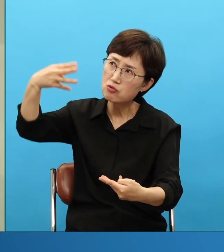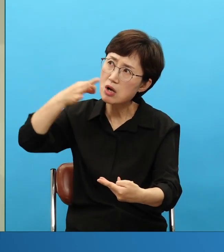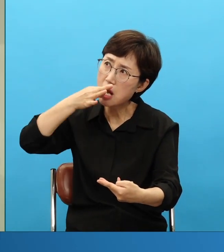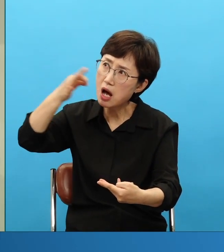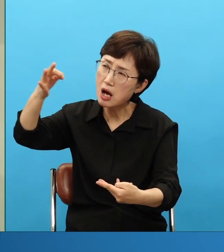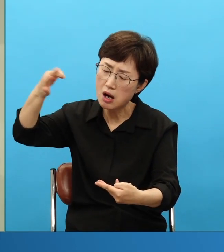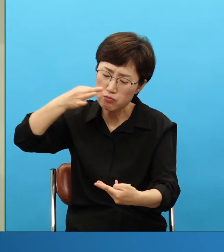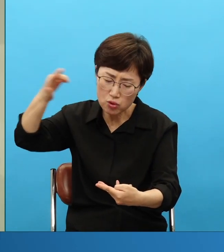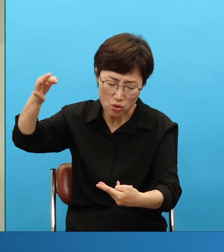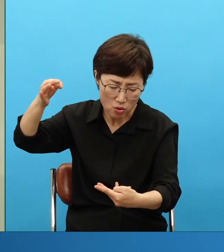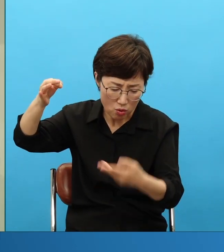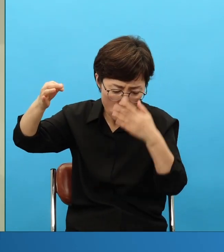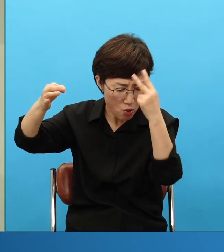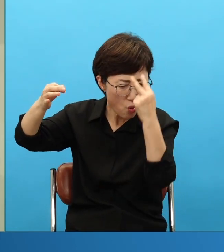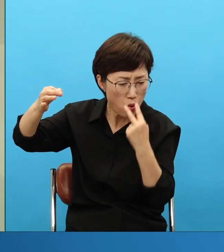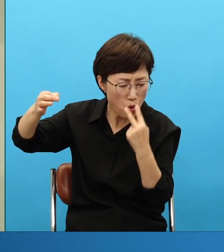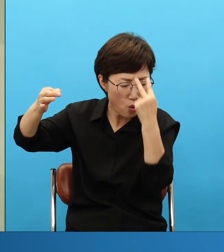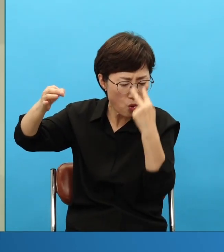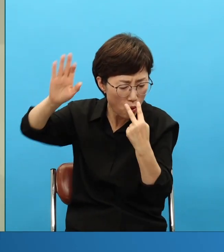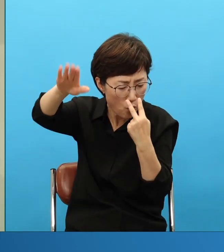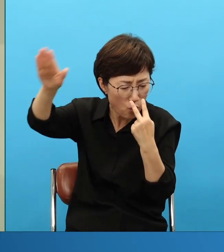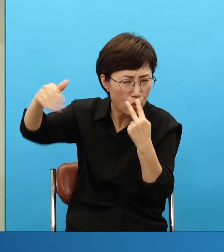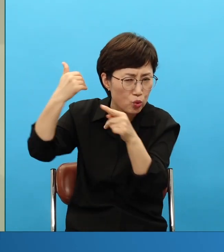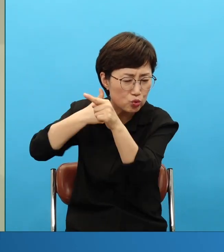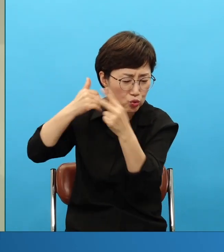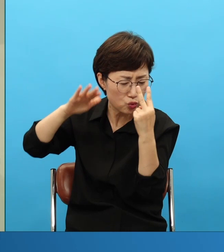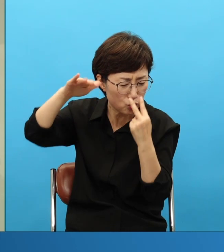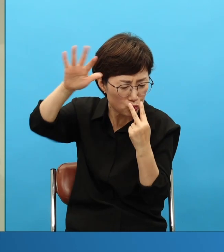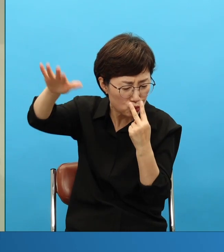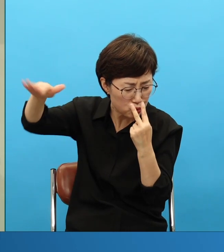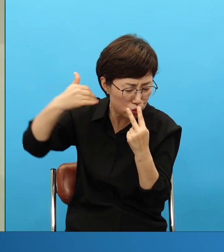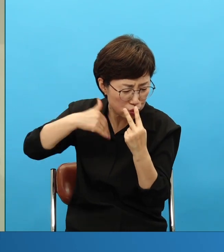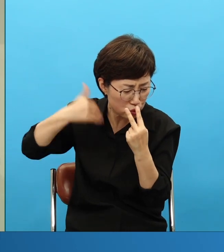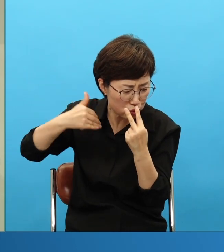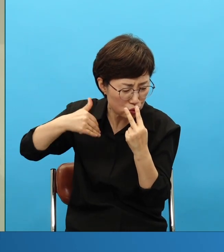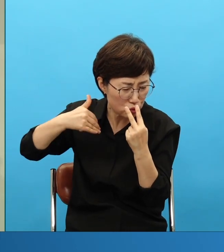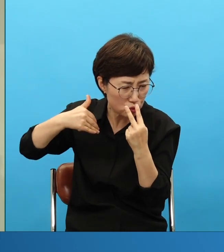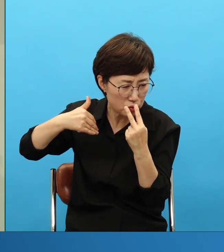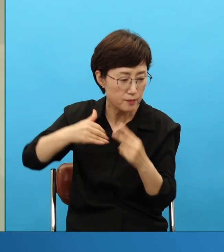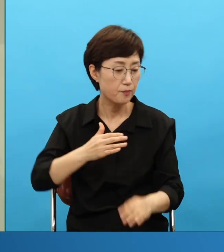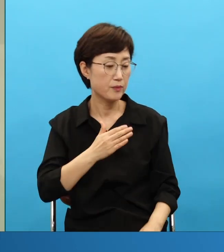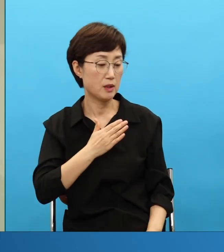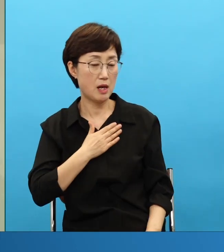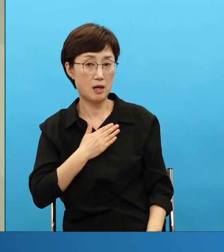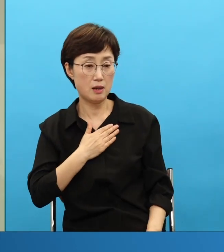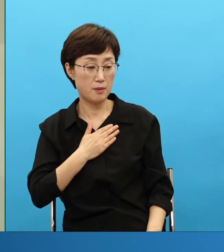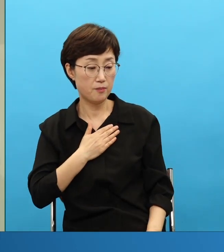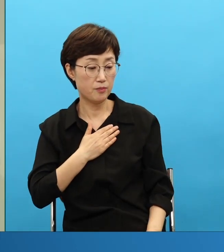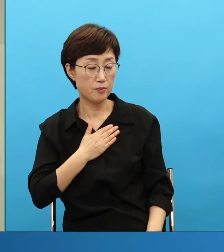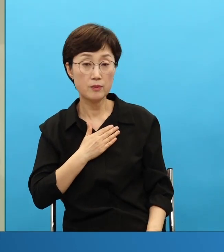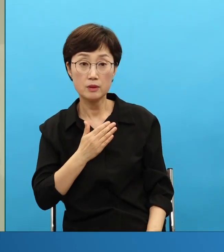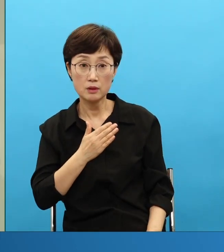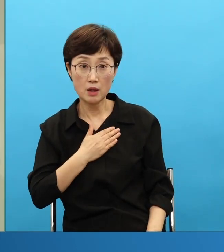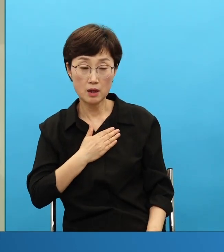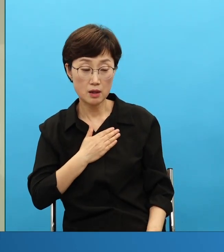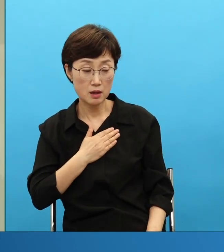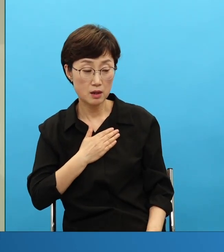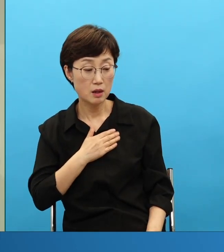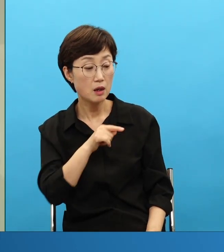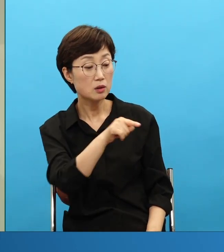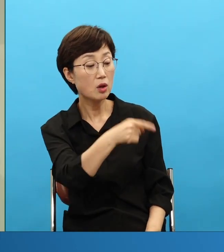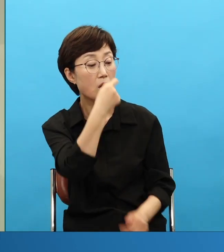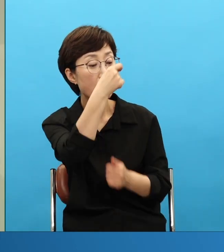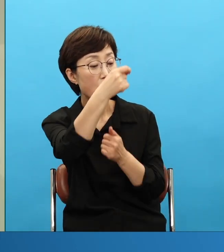누구십니까? Saul was his original name. And so then Saul answers, Lord, who are you? 나는 예수를 안 그러고요. 나는